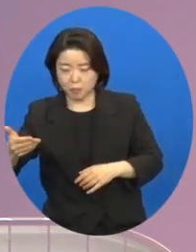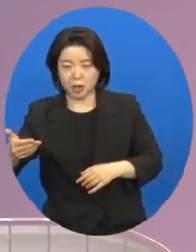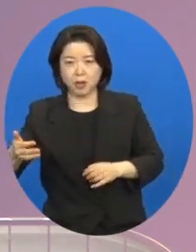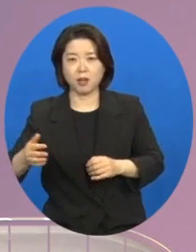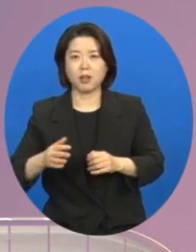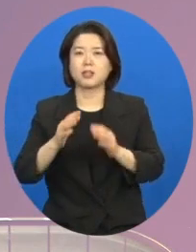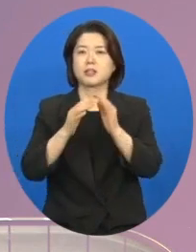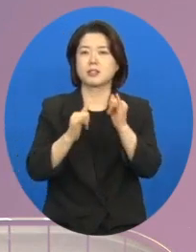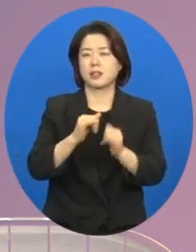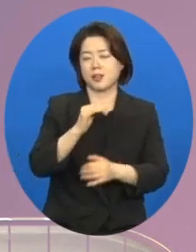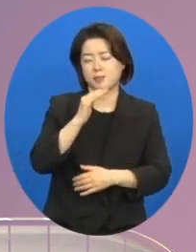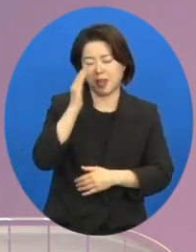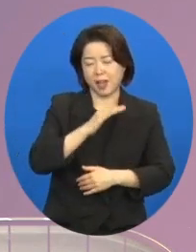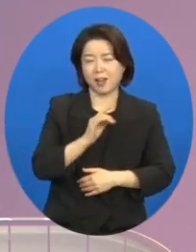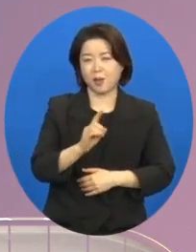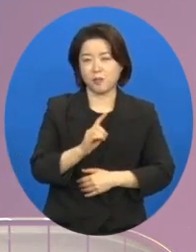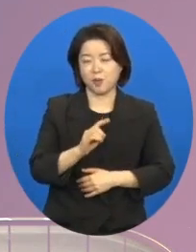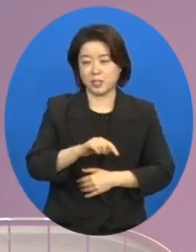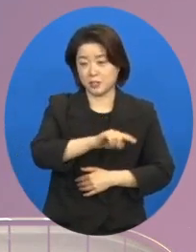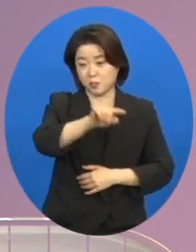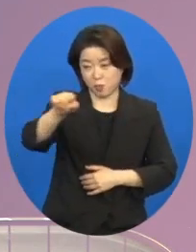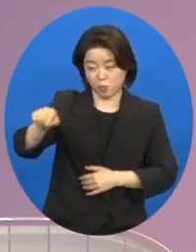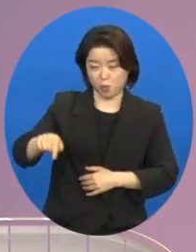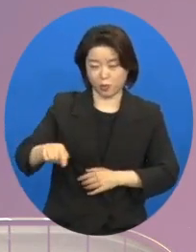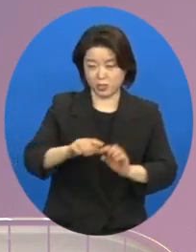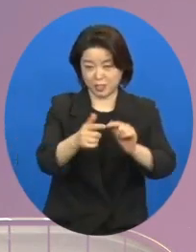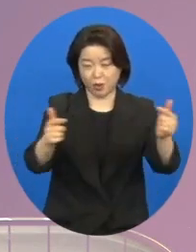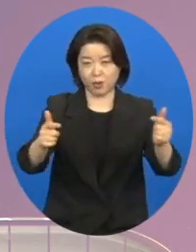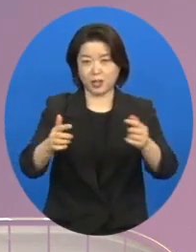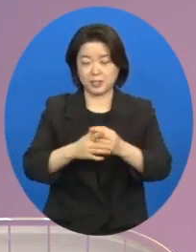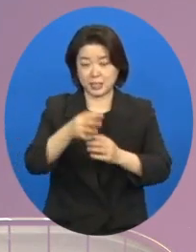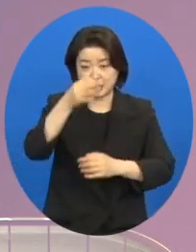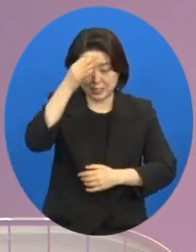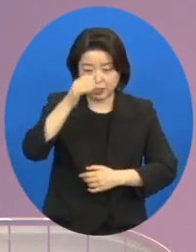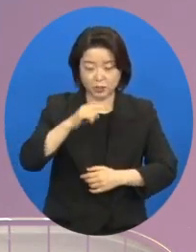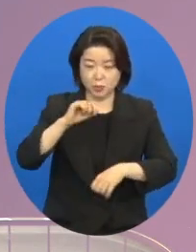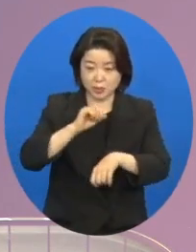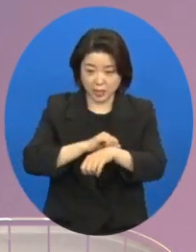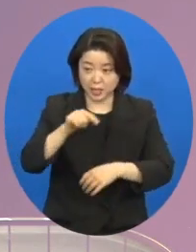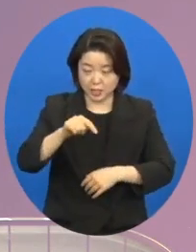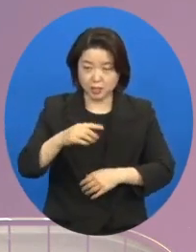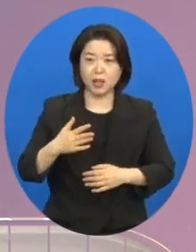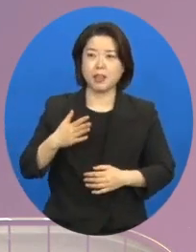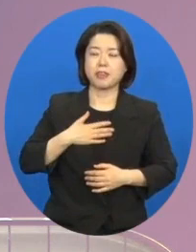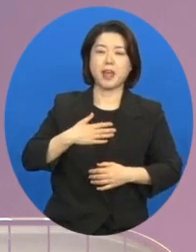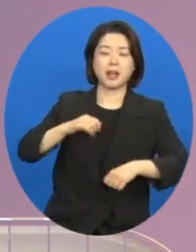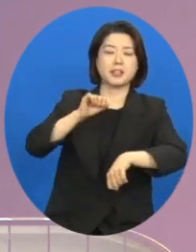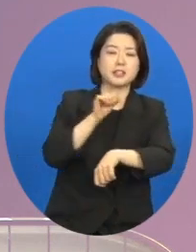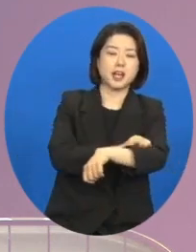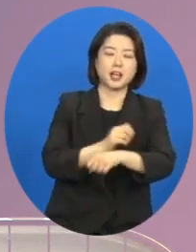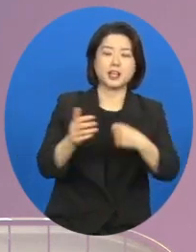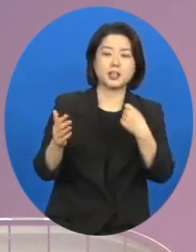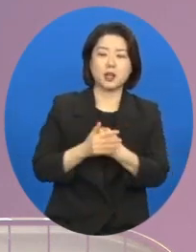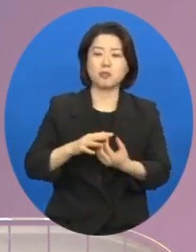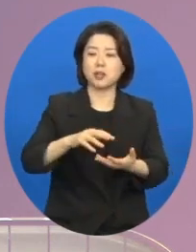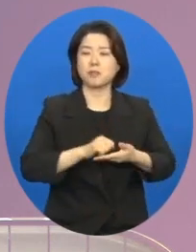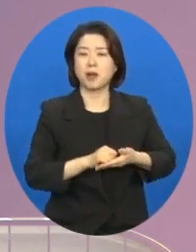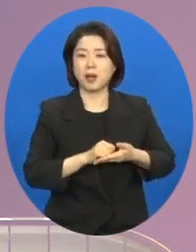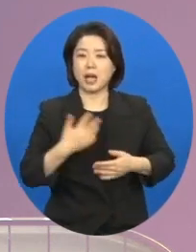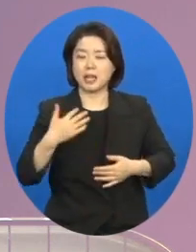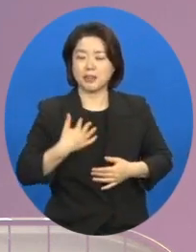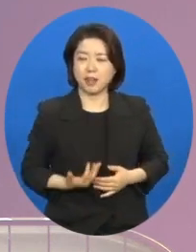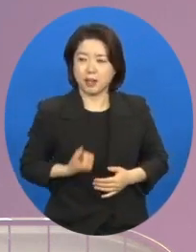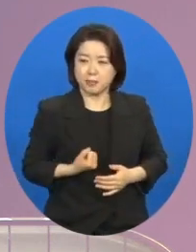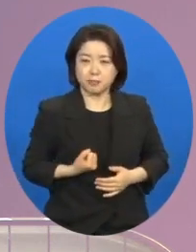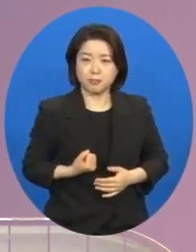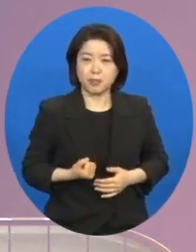악한지 이 모든 것들이 마치 내가 잘해서 얻은 것 같고 내 소유야라고 착각할